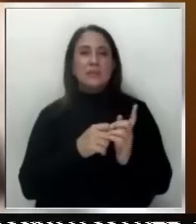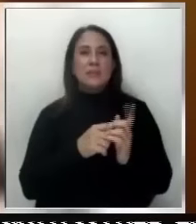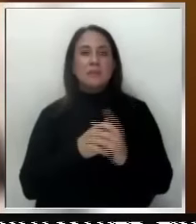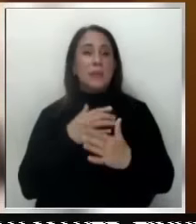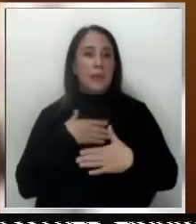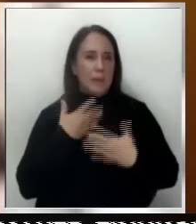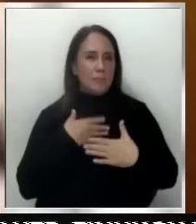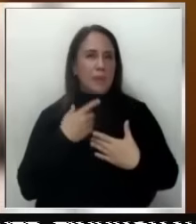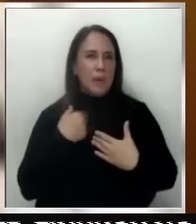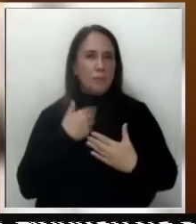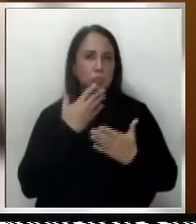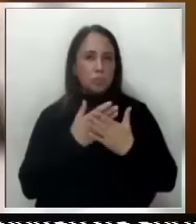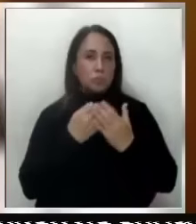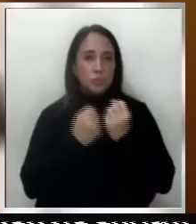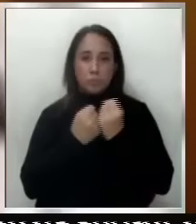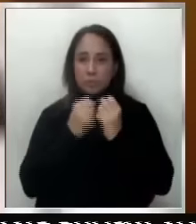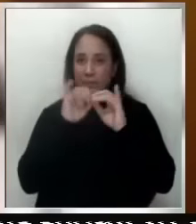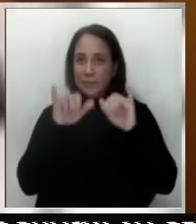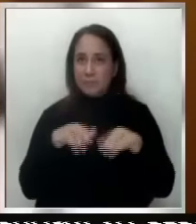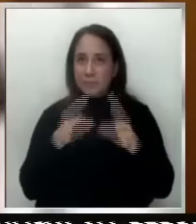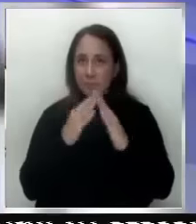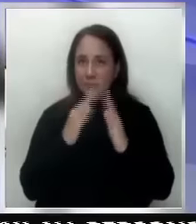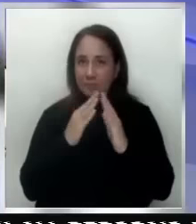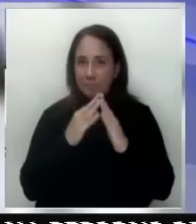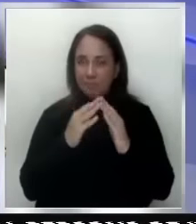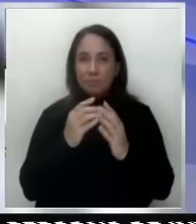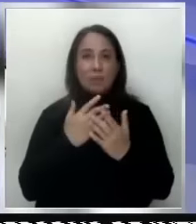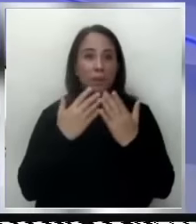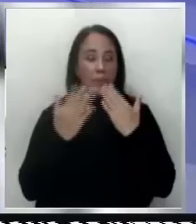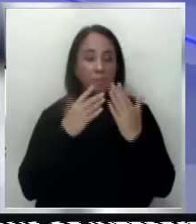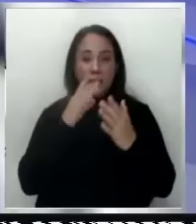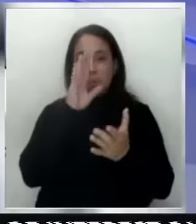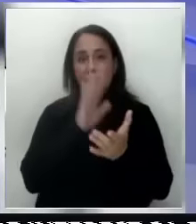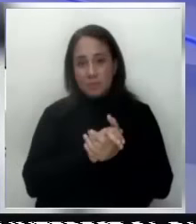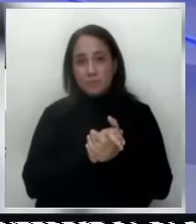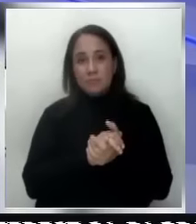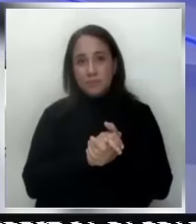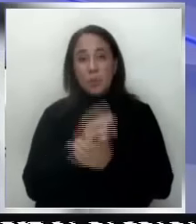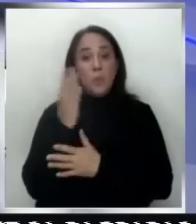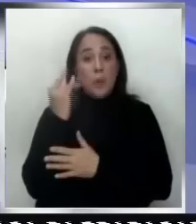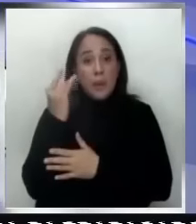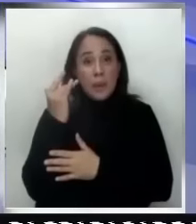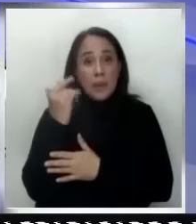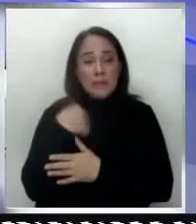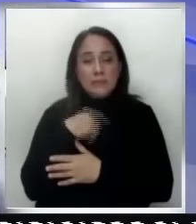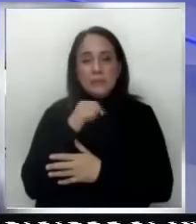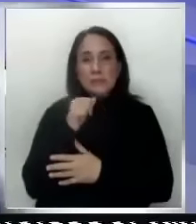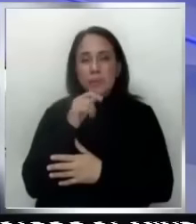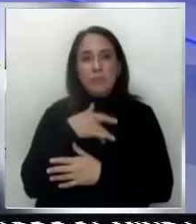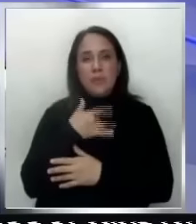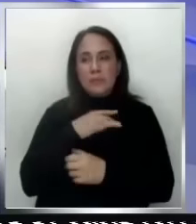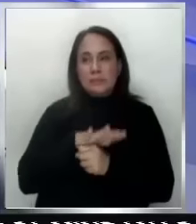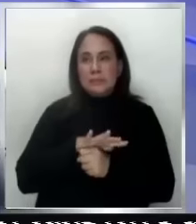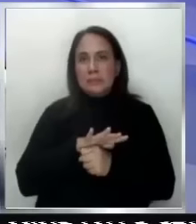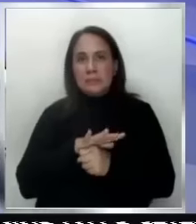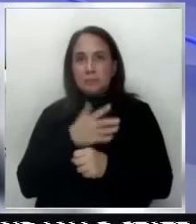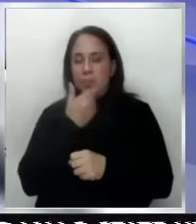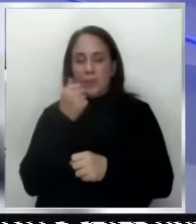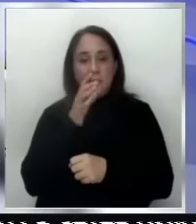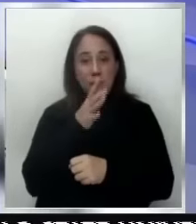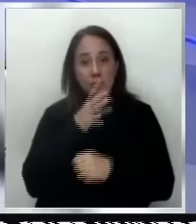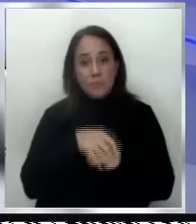have a good support system sa bahay. And I thank my husband for that because he doesn't make me feel pressured to be the best mom. All